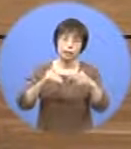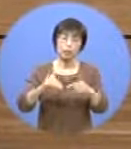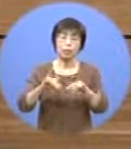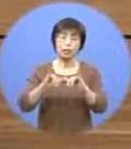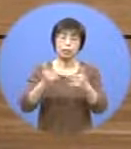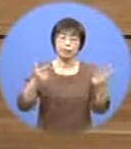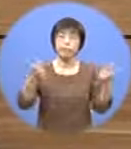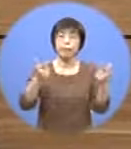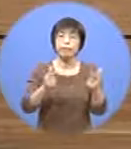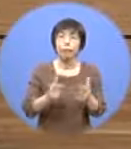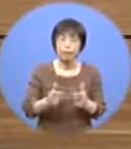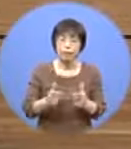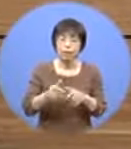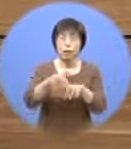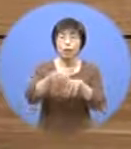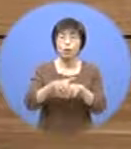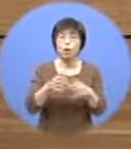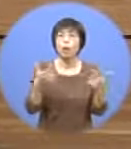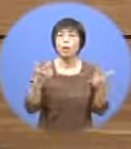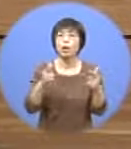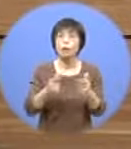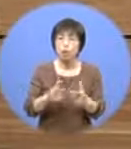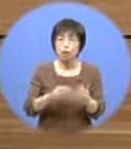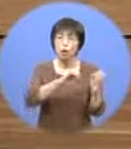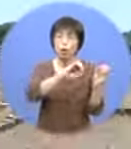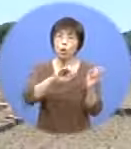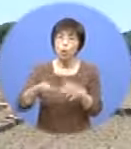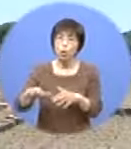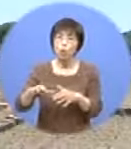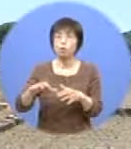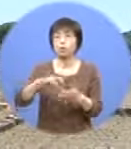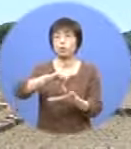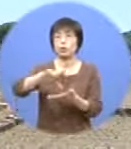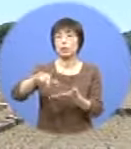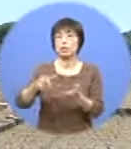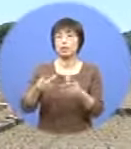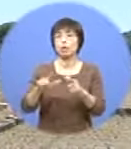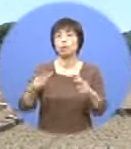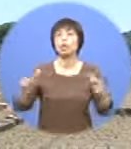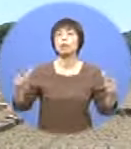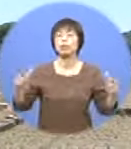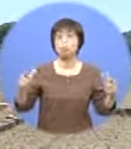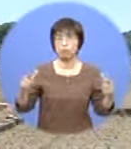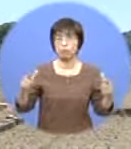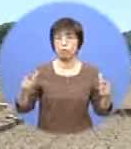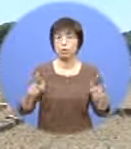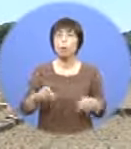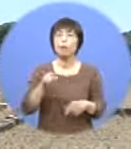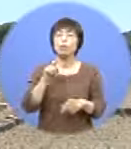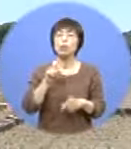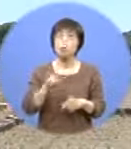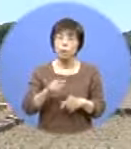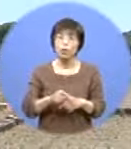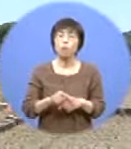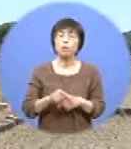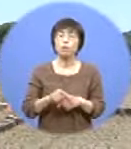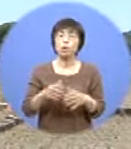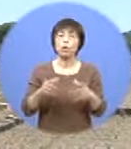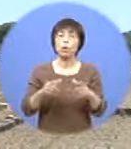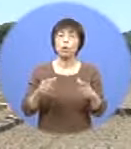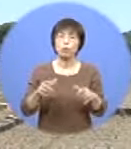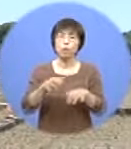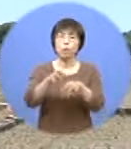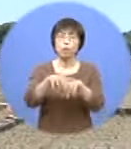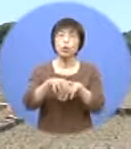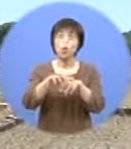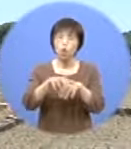伴い農家が減少し、耕作放棄地が増えています。これは耕作放棄地の増加は農村